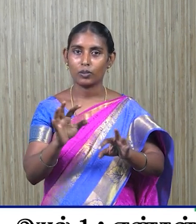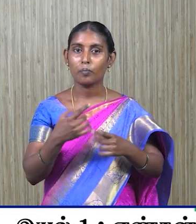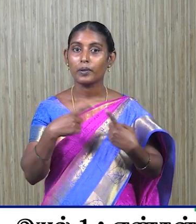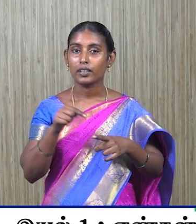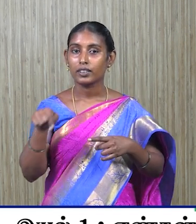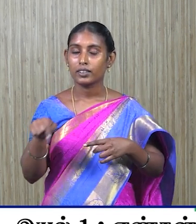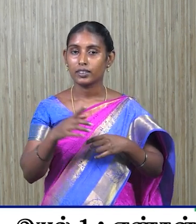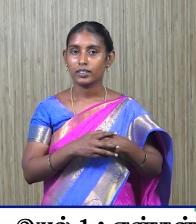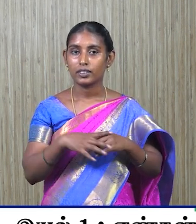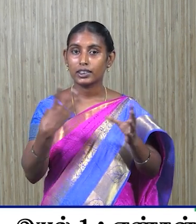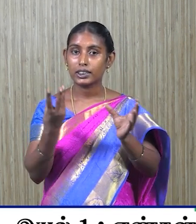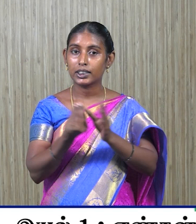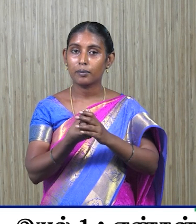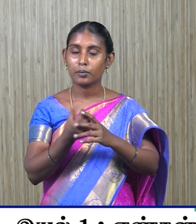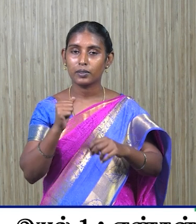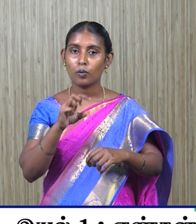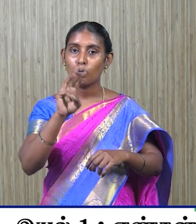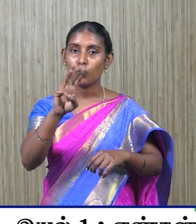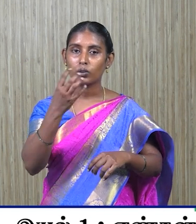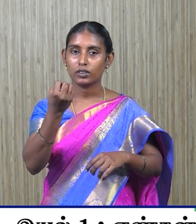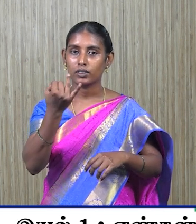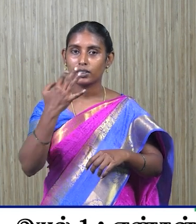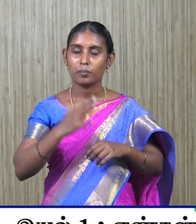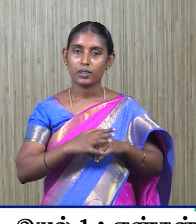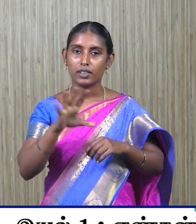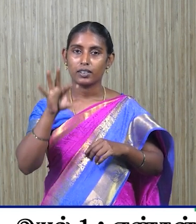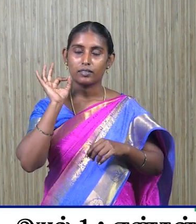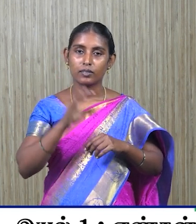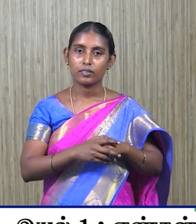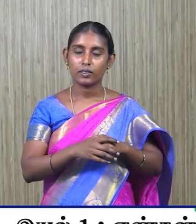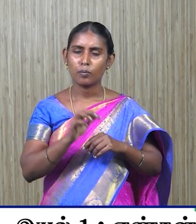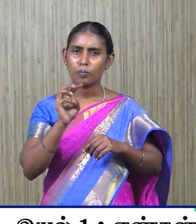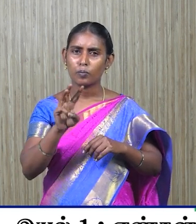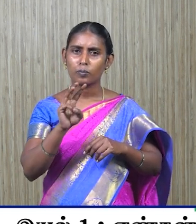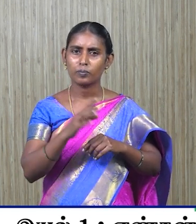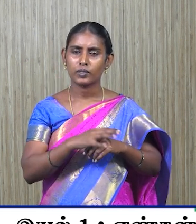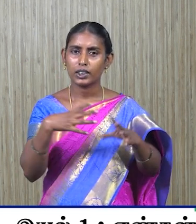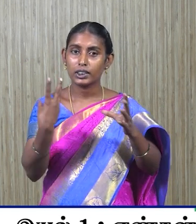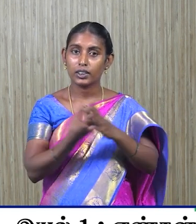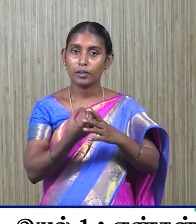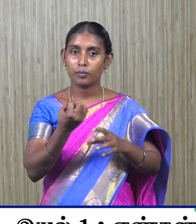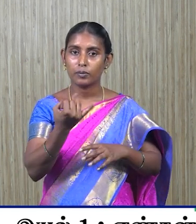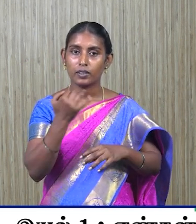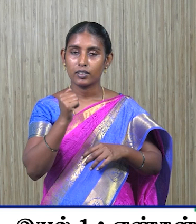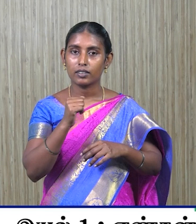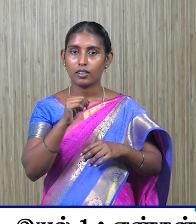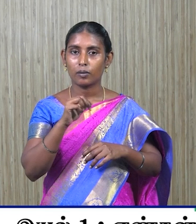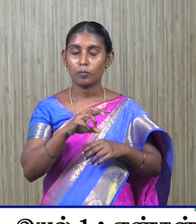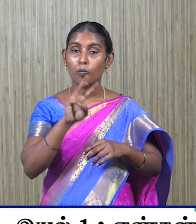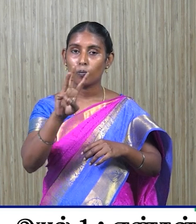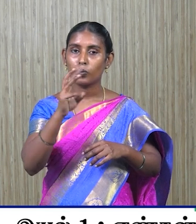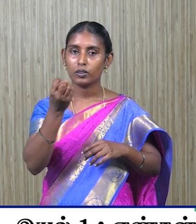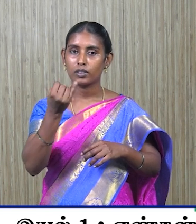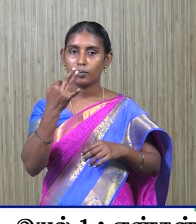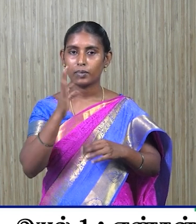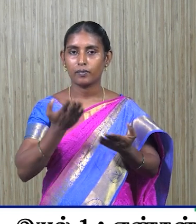இங்கு சேர்ப்பு பண்பு எனும்போது 3 எண்களை நாம் எடுத்துக்கொள்கின்றோம். அப்போது இங்கே சேர்ப்பு பண்பில் எத்தனை எண்கள் நமக்கு தேவைப்படுகிறது? 3